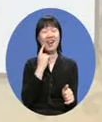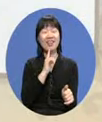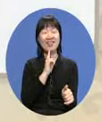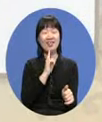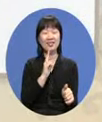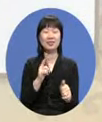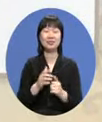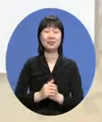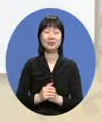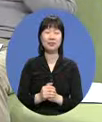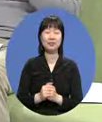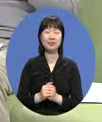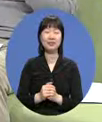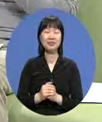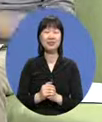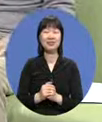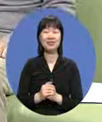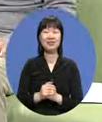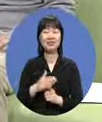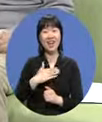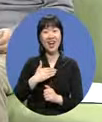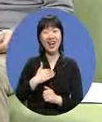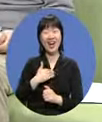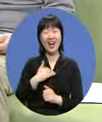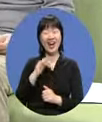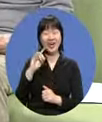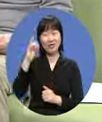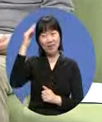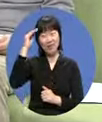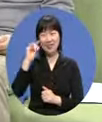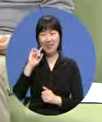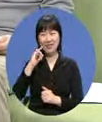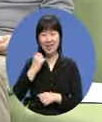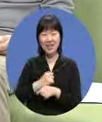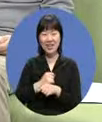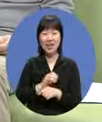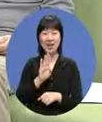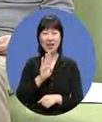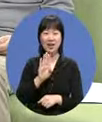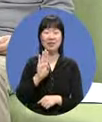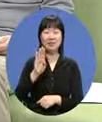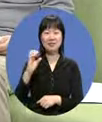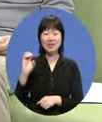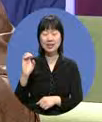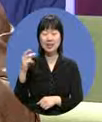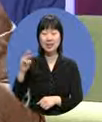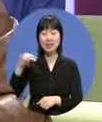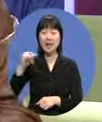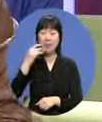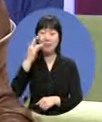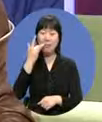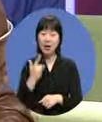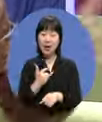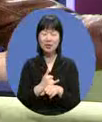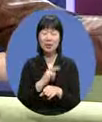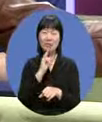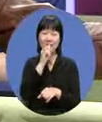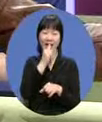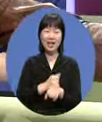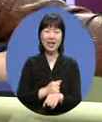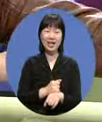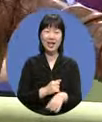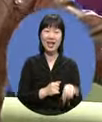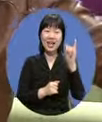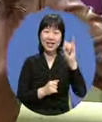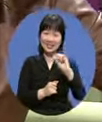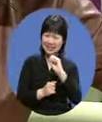이렇게. My hair beautiful. 이렇게. 그러면 이제 꼬마가 이제 비동사 빼먹고 my hair beautiful 이렇게 할 수 있잖아요. 네네. 그러면 is